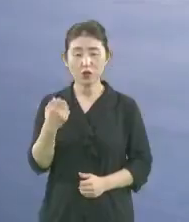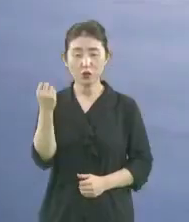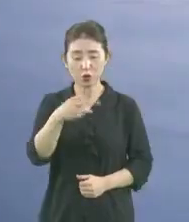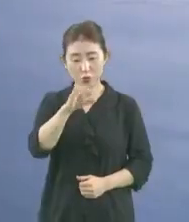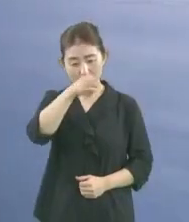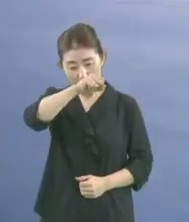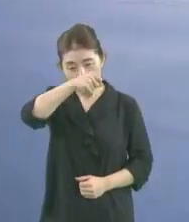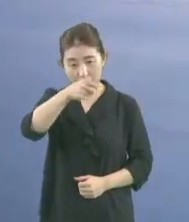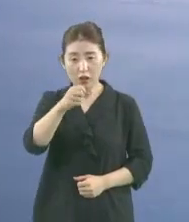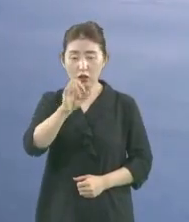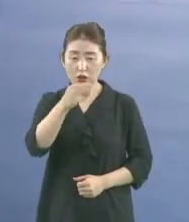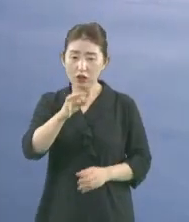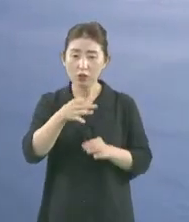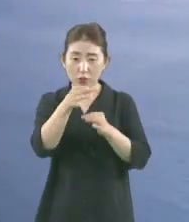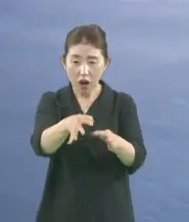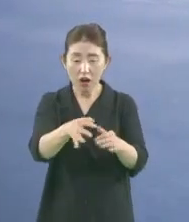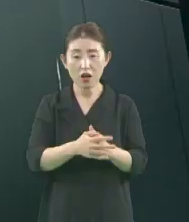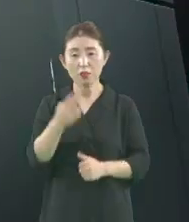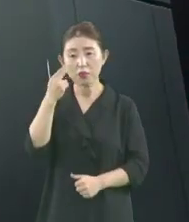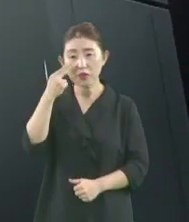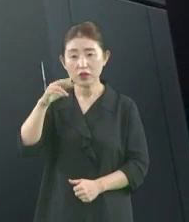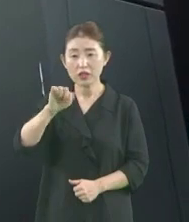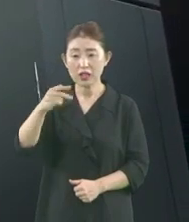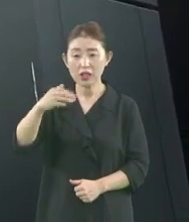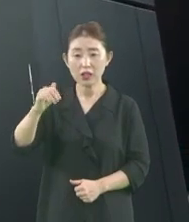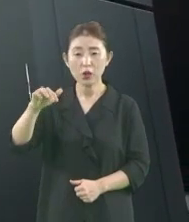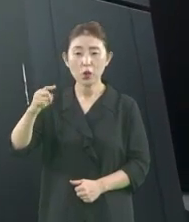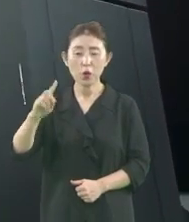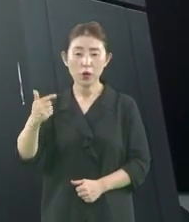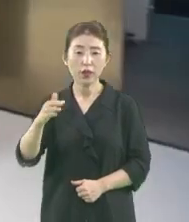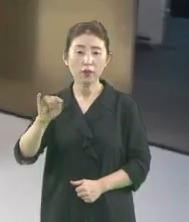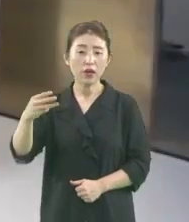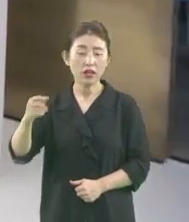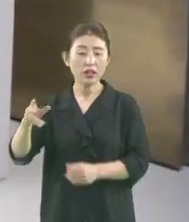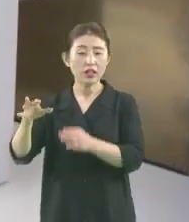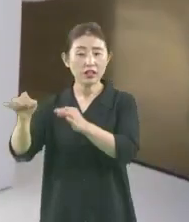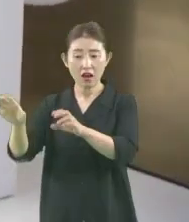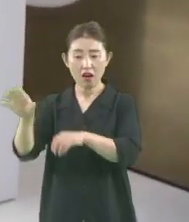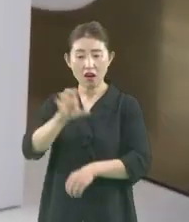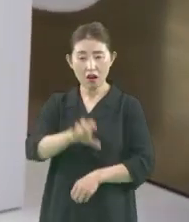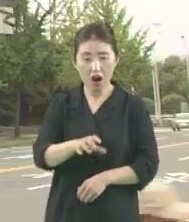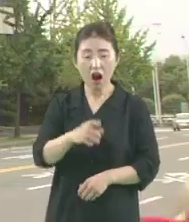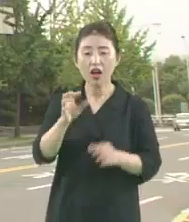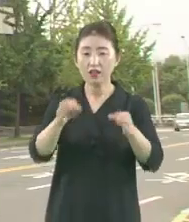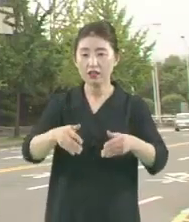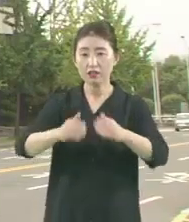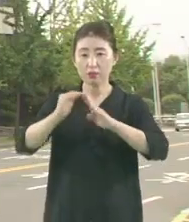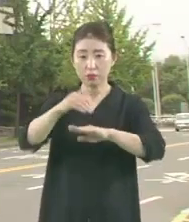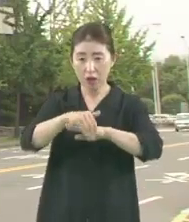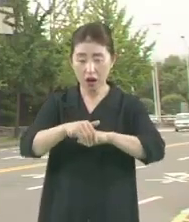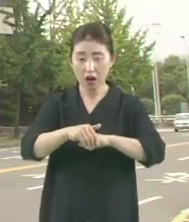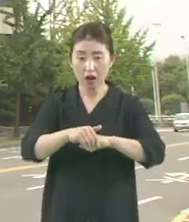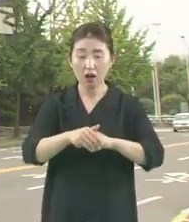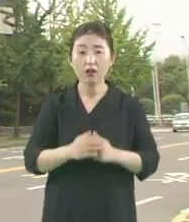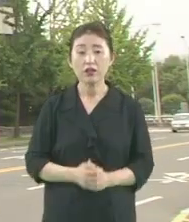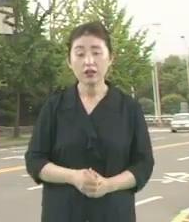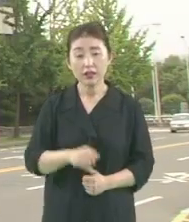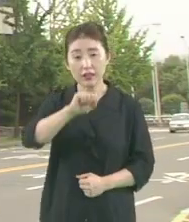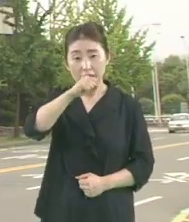기업을 키운다는 점에서 미국의 실리콘밸리 은행그룹과 같은 은행 설립이 목표입니다. 10조 원